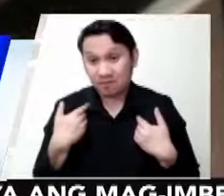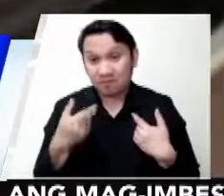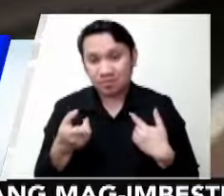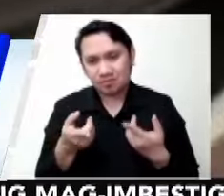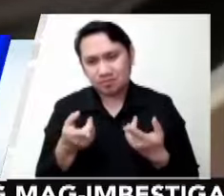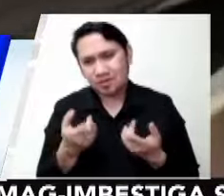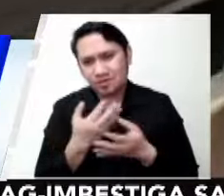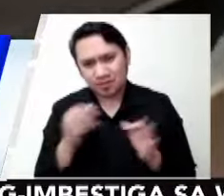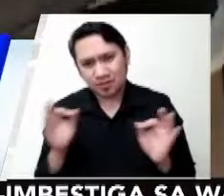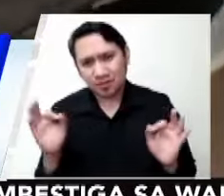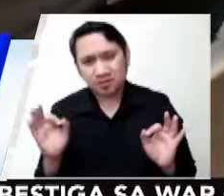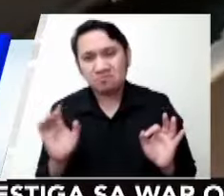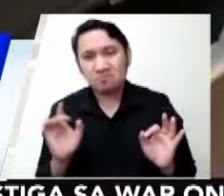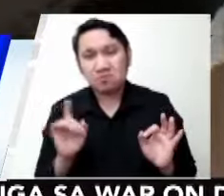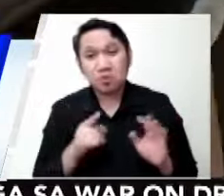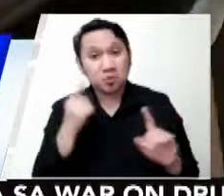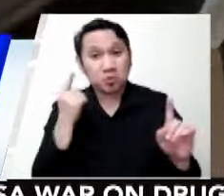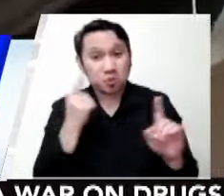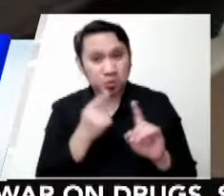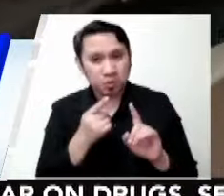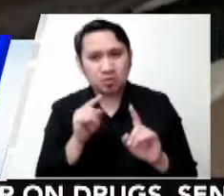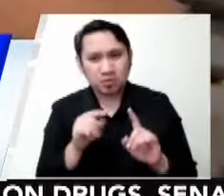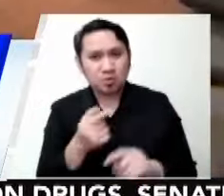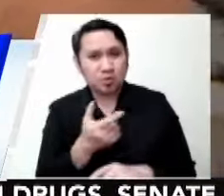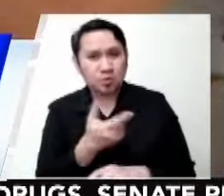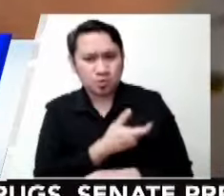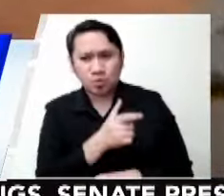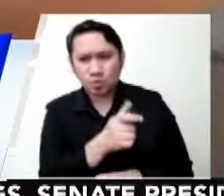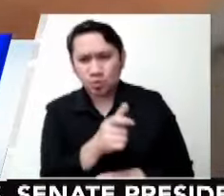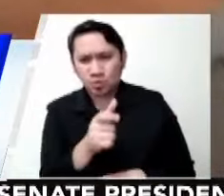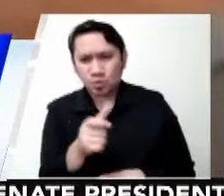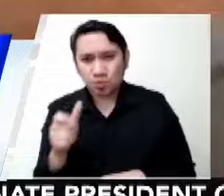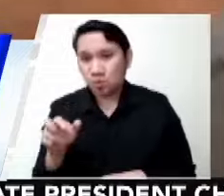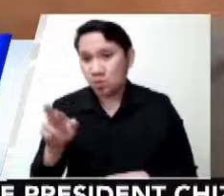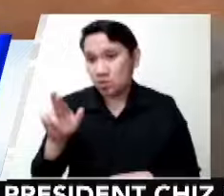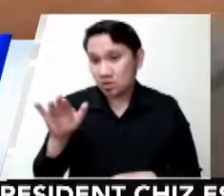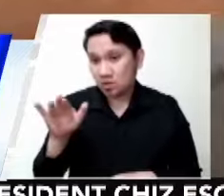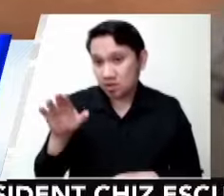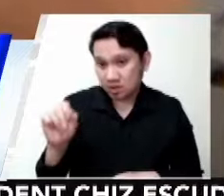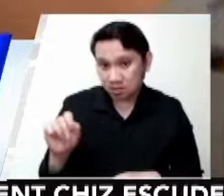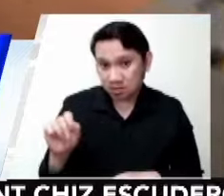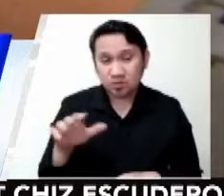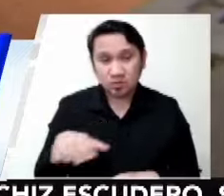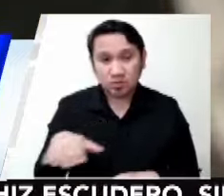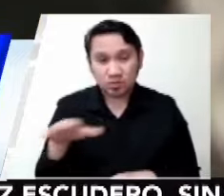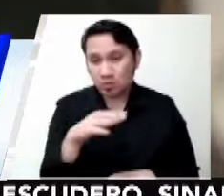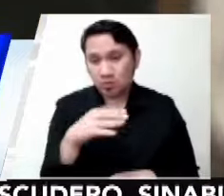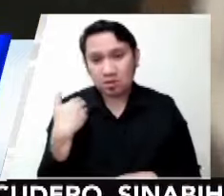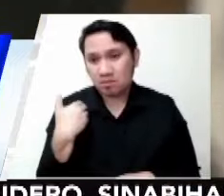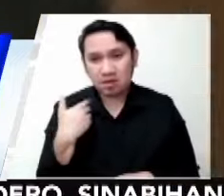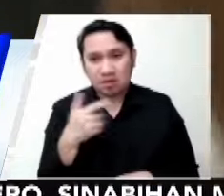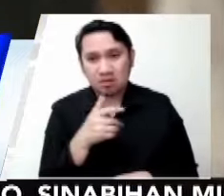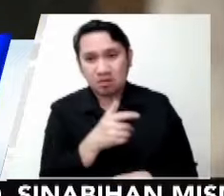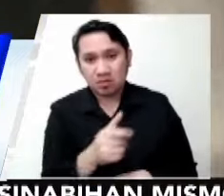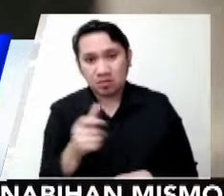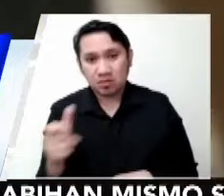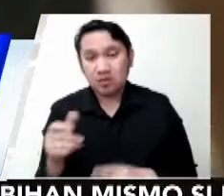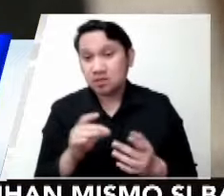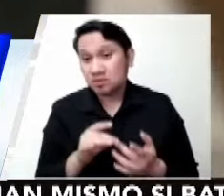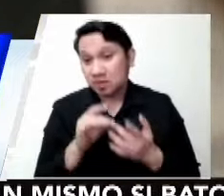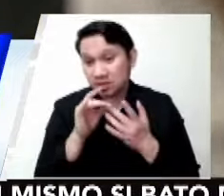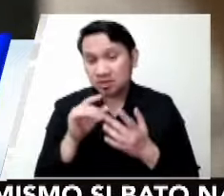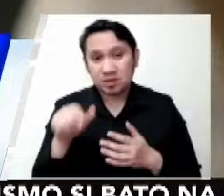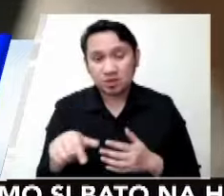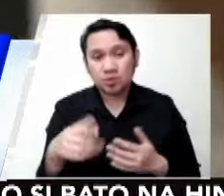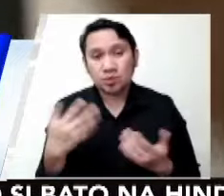pangunahing layunin ding mabakunahan lahat sa rabies, ang lahat ng alagang hindi pa nababakunahan, lalo na yung mga alagang inampon